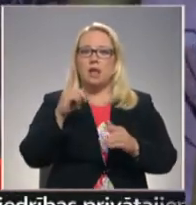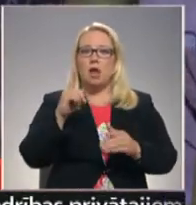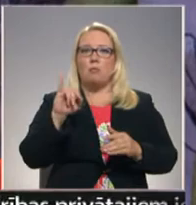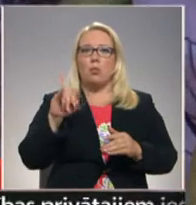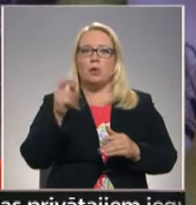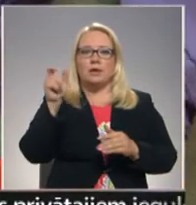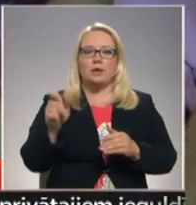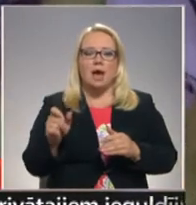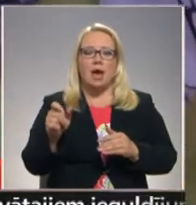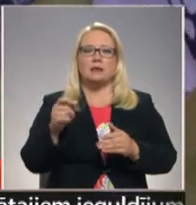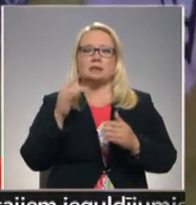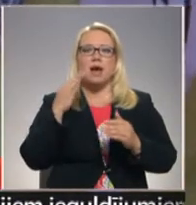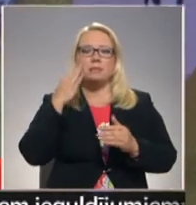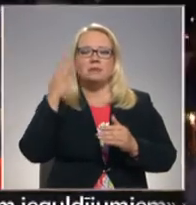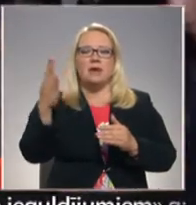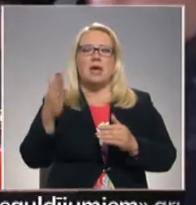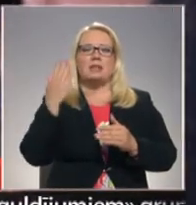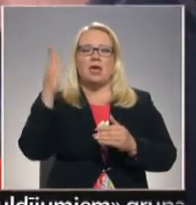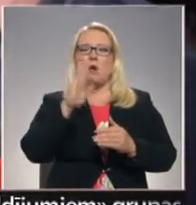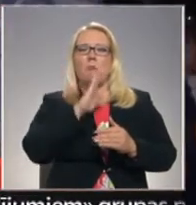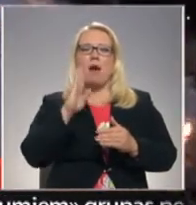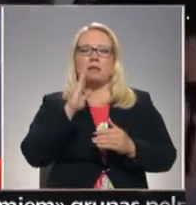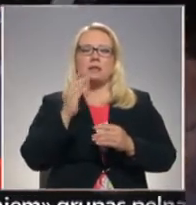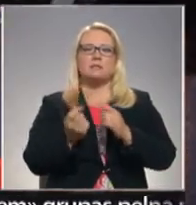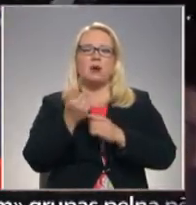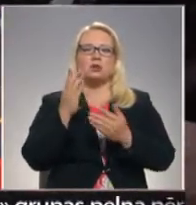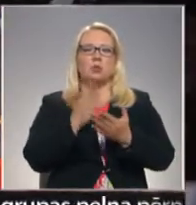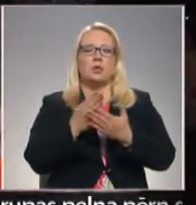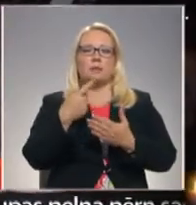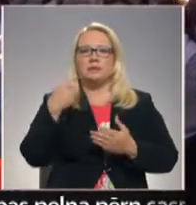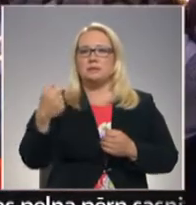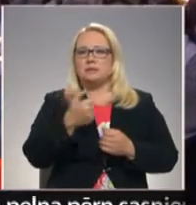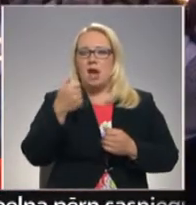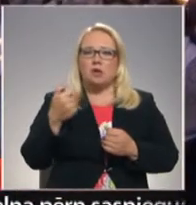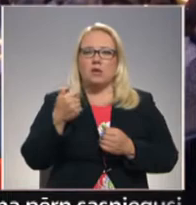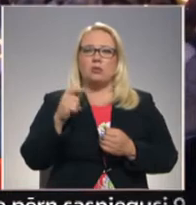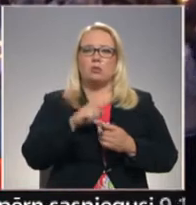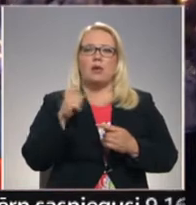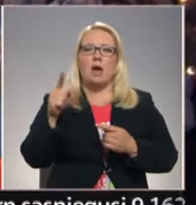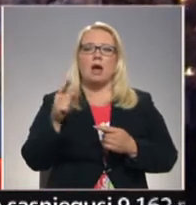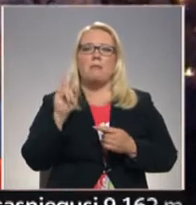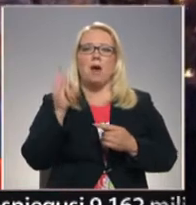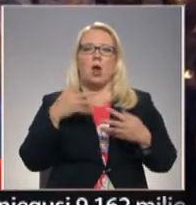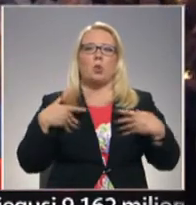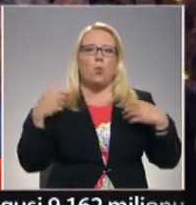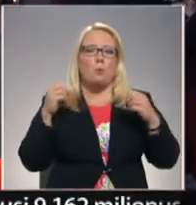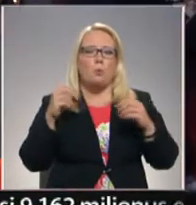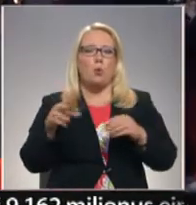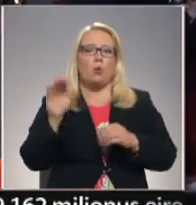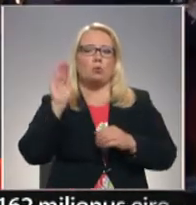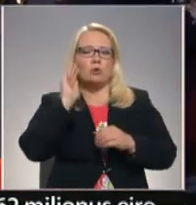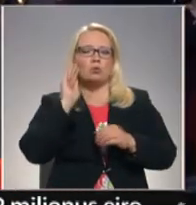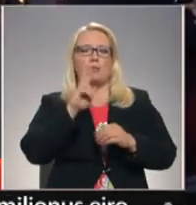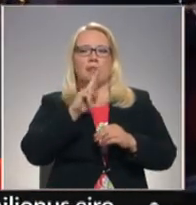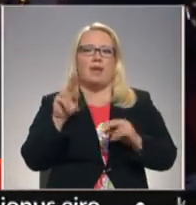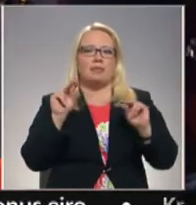apcerēja Dievmātes parādīšanos Fatimas bērniem, kas notika pirms 100 gadiem, uzsverot bērnu upuri un veltītās lūkšanas par neticīgajiem. Ar